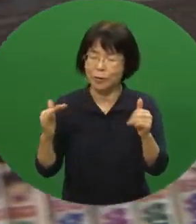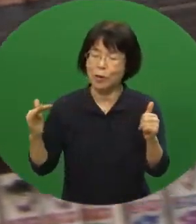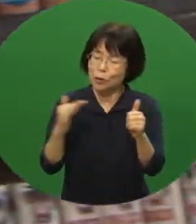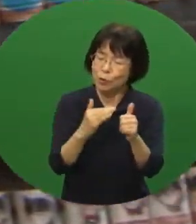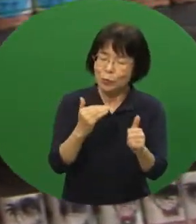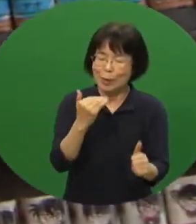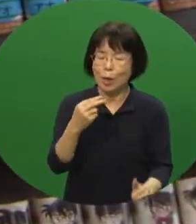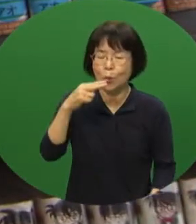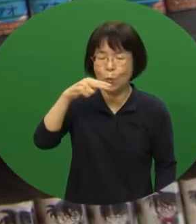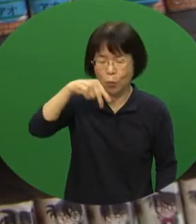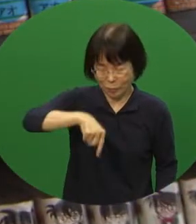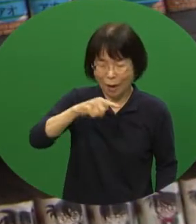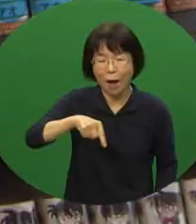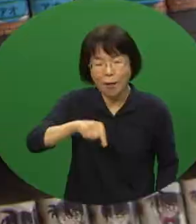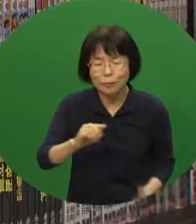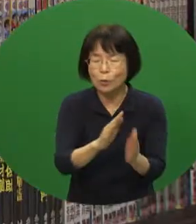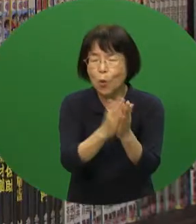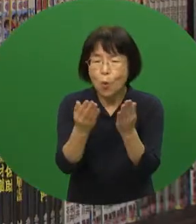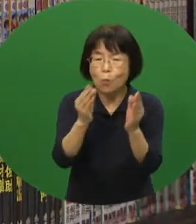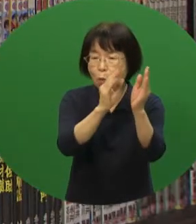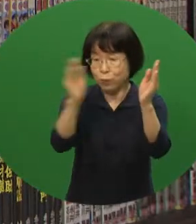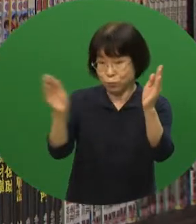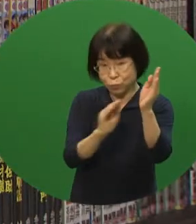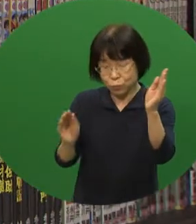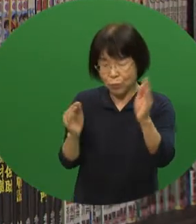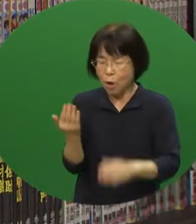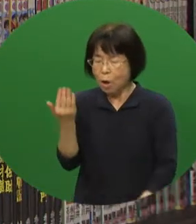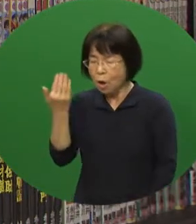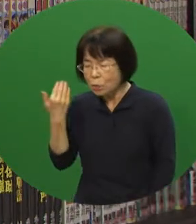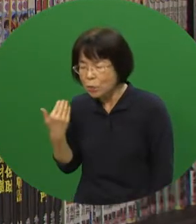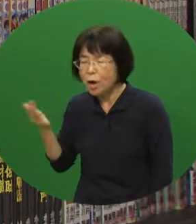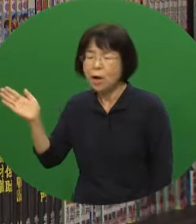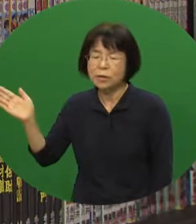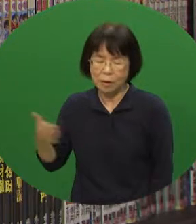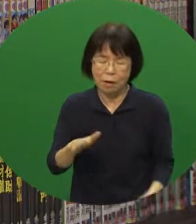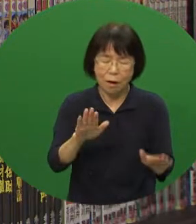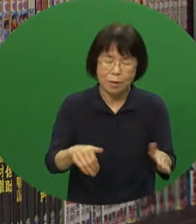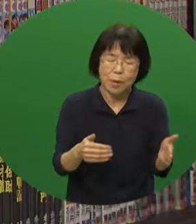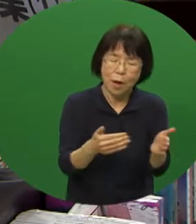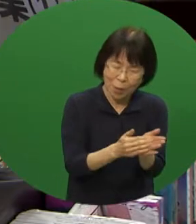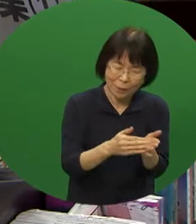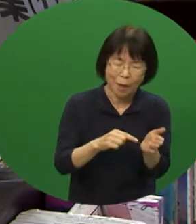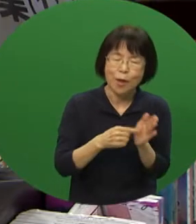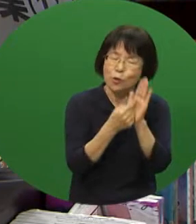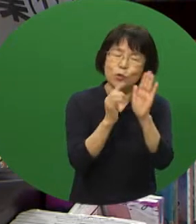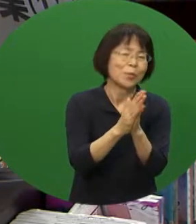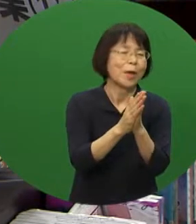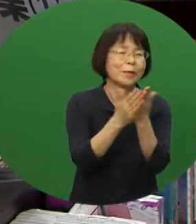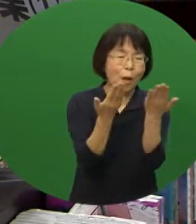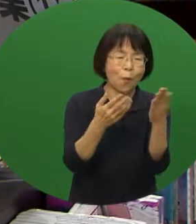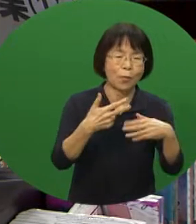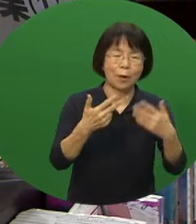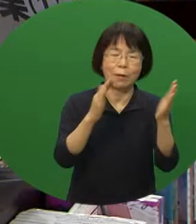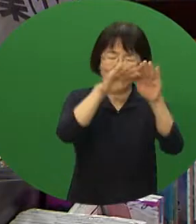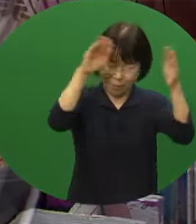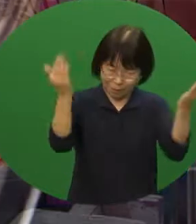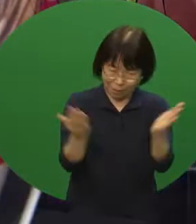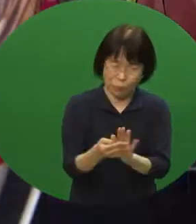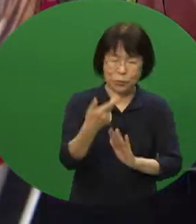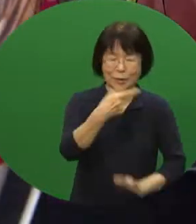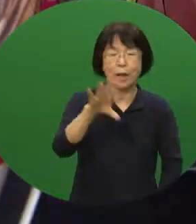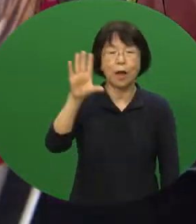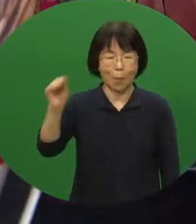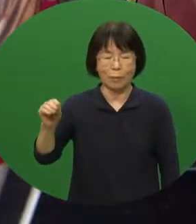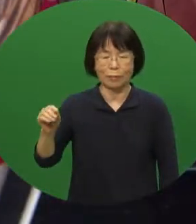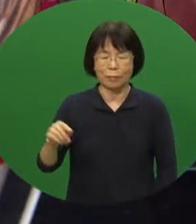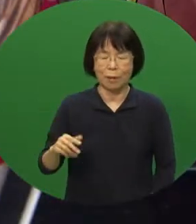名探偵コナンなんかもありますね。 懐かしの名作から話題の作品まで、蔵書はおよそ7万冊、す